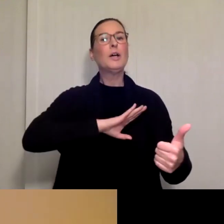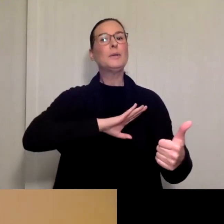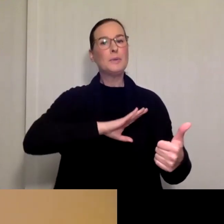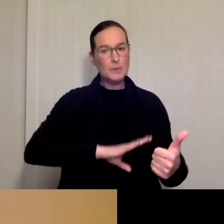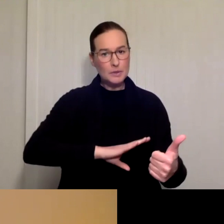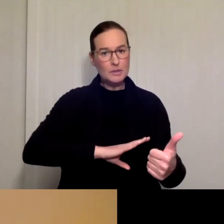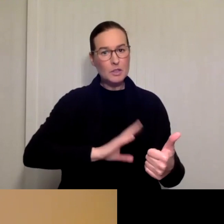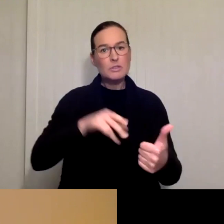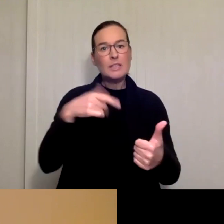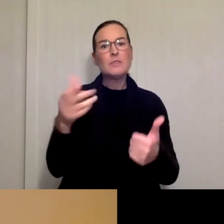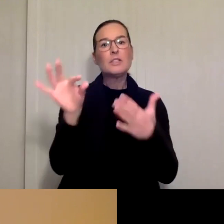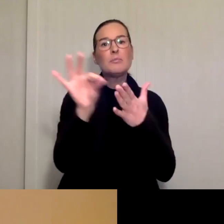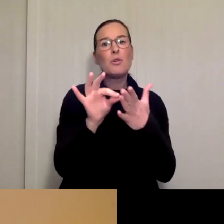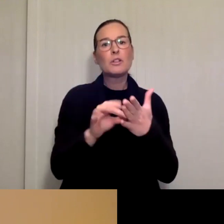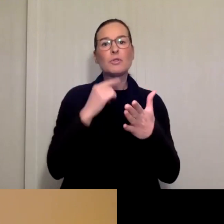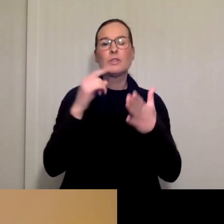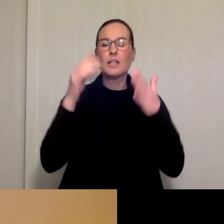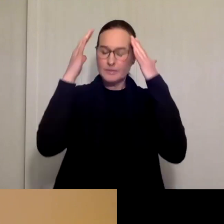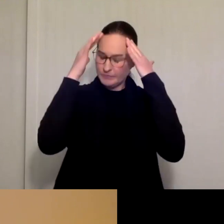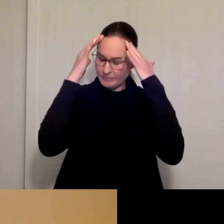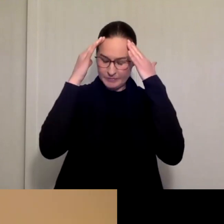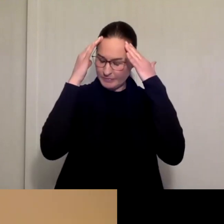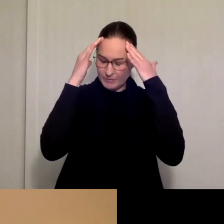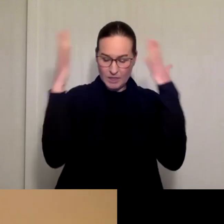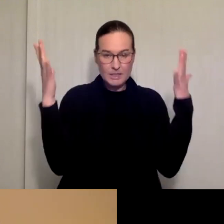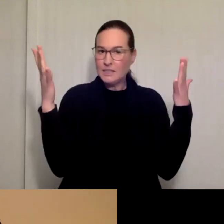Punkte, wo Sie auch verzagt sind inzwischen?